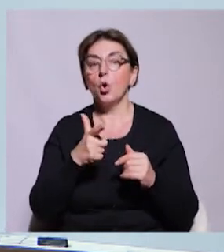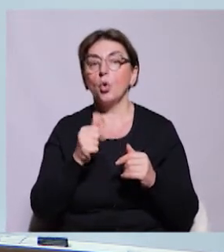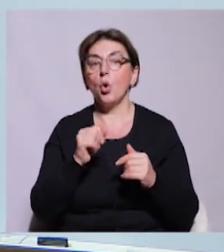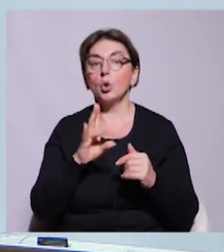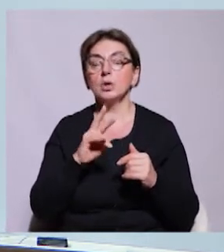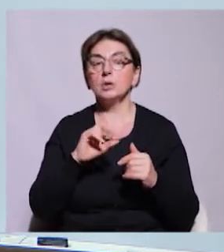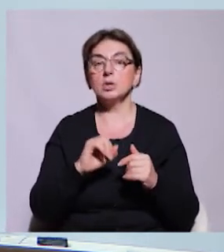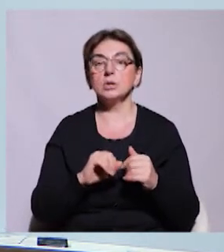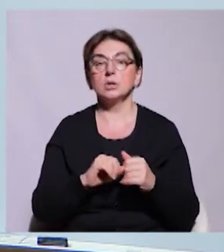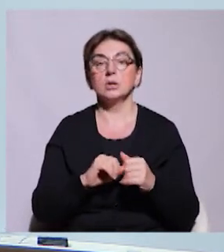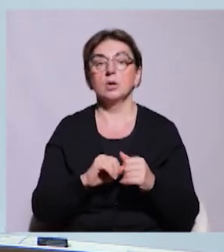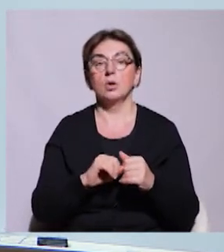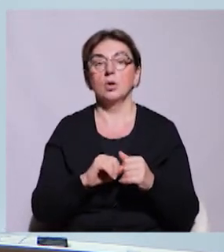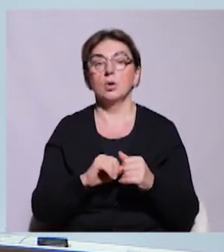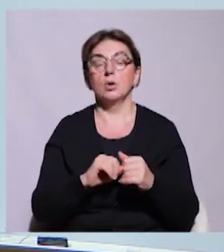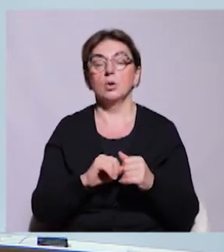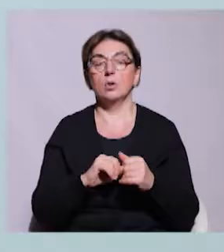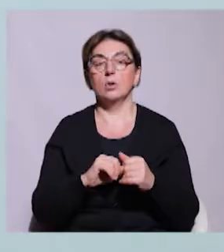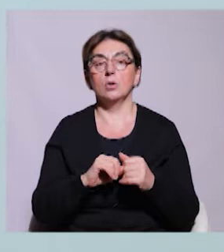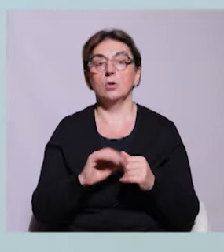ანუ გოგირდის